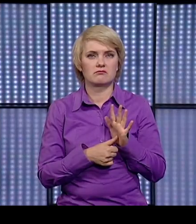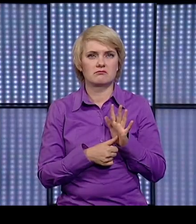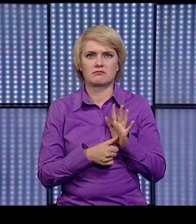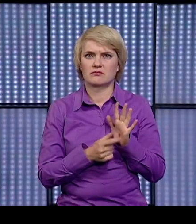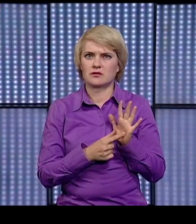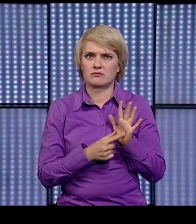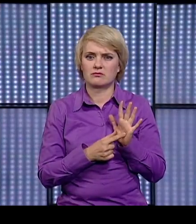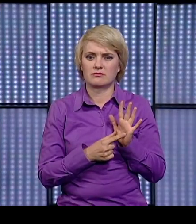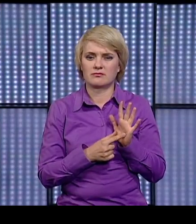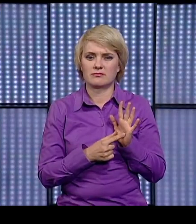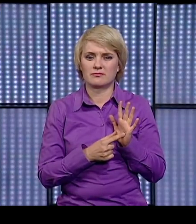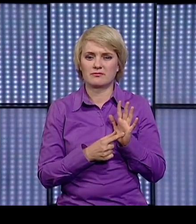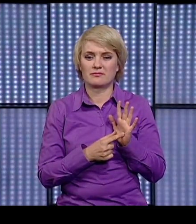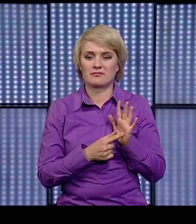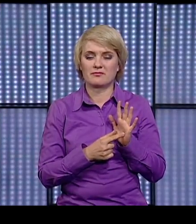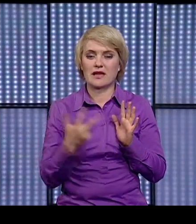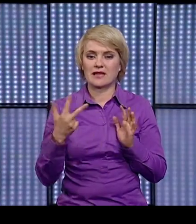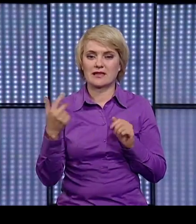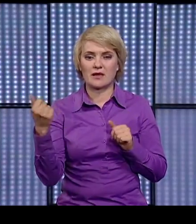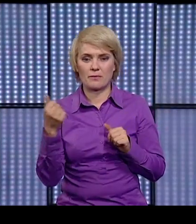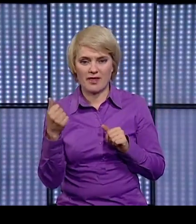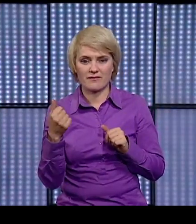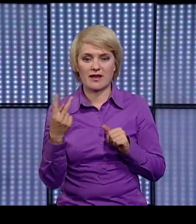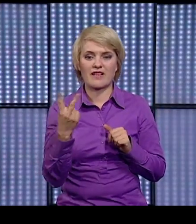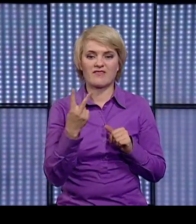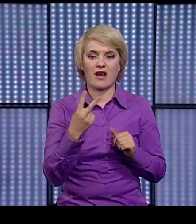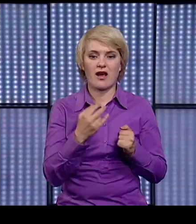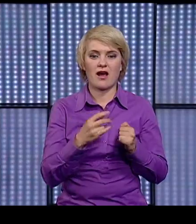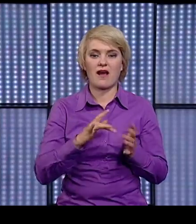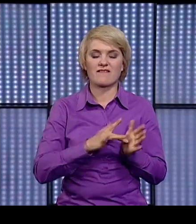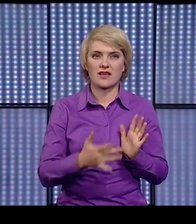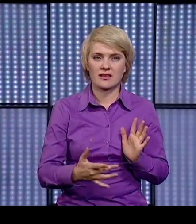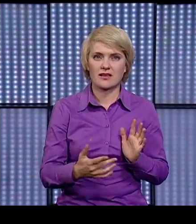6, це, по-моєму, 7-я. 3 первых, 2 вторых и